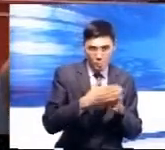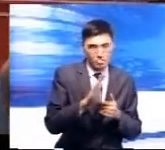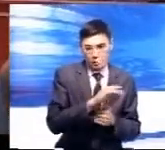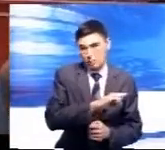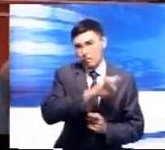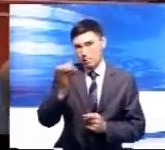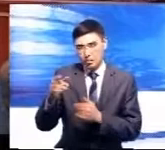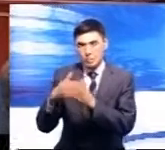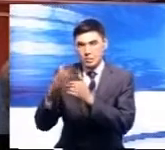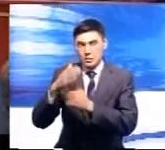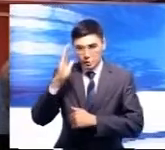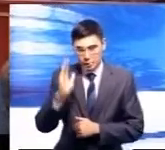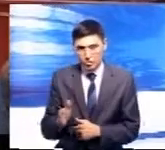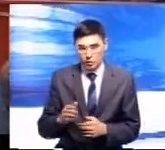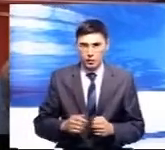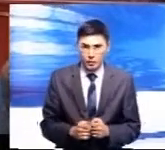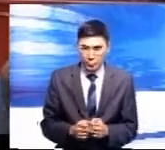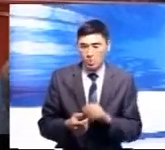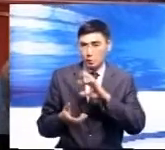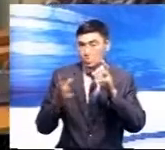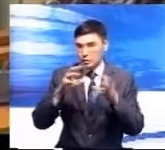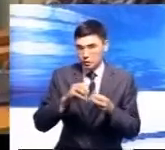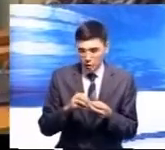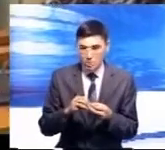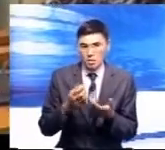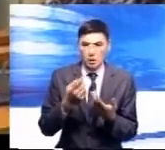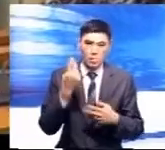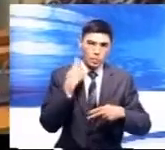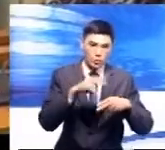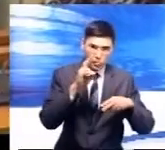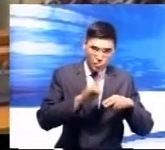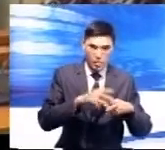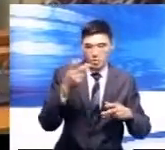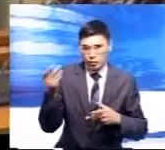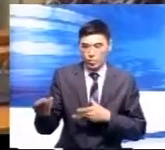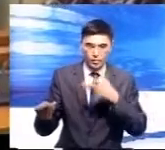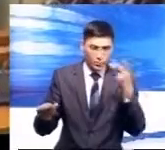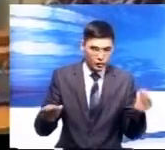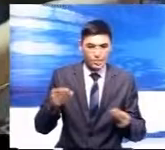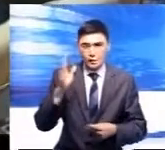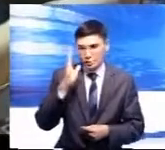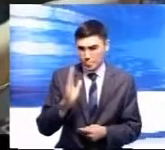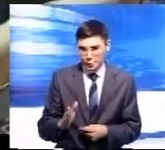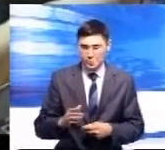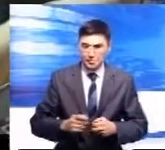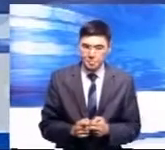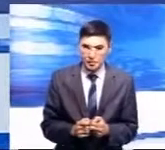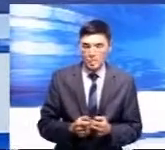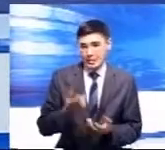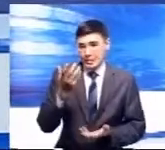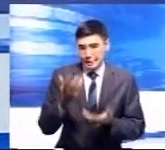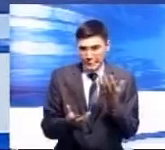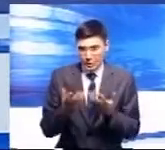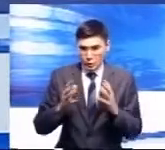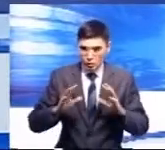же, если гражданин Саудовской Аравии будет осужден в Казахстане, то отбывать свой срок он будет у себя на родине. Необходимо сказать, что если осужденный